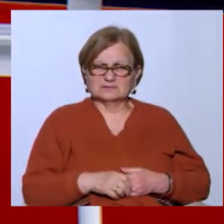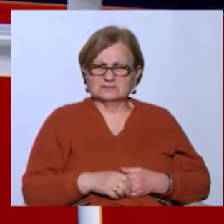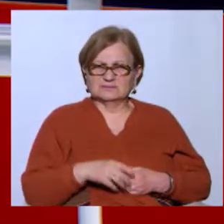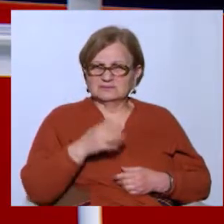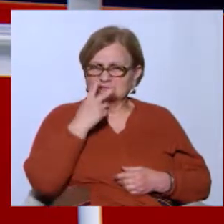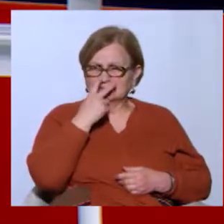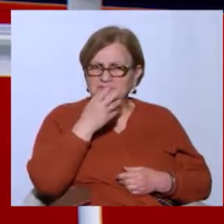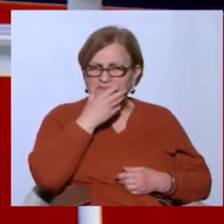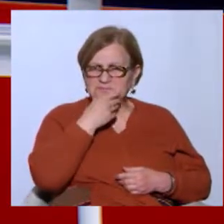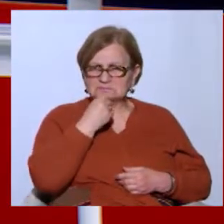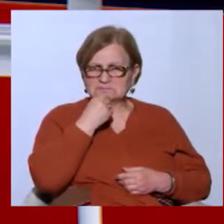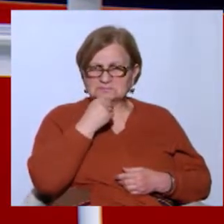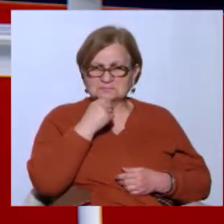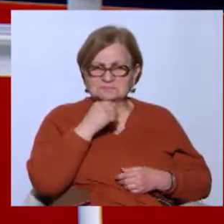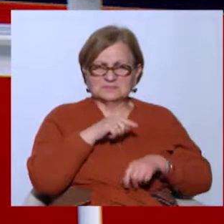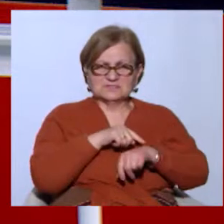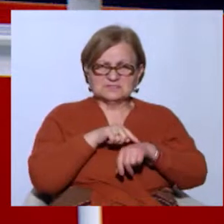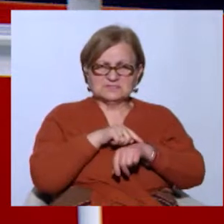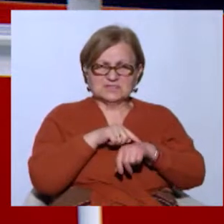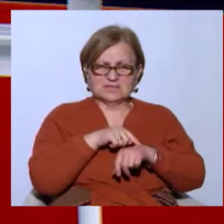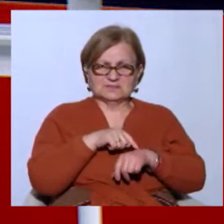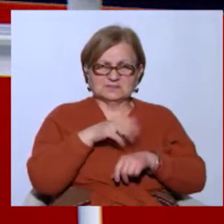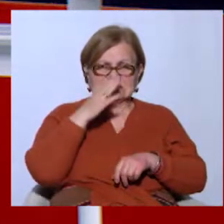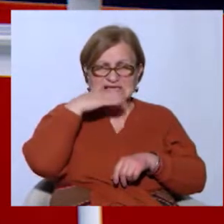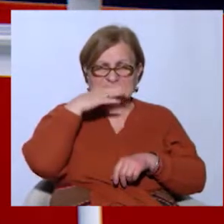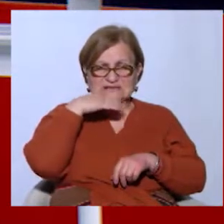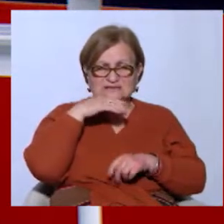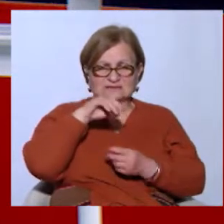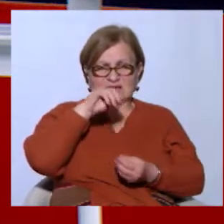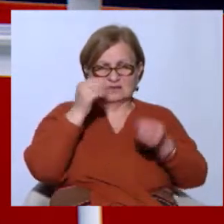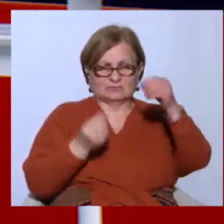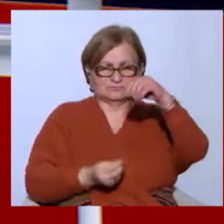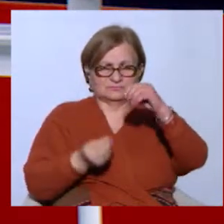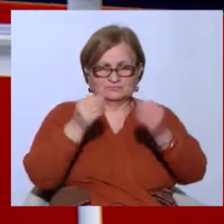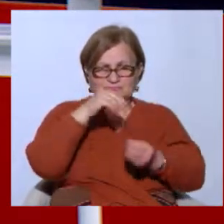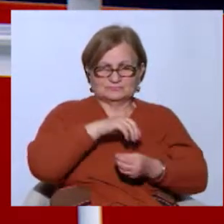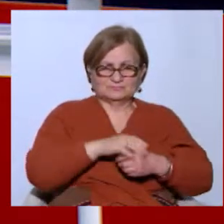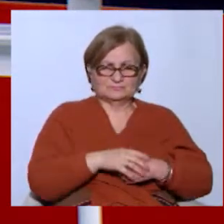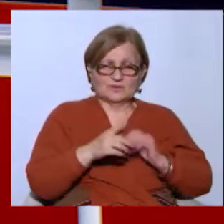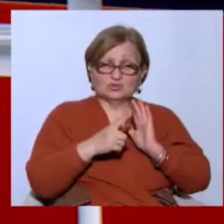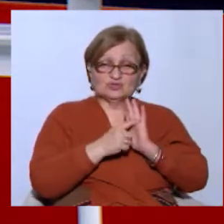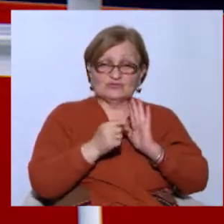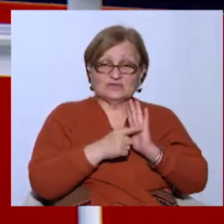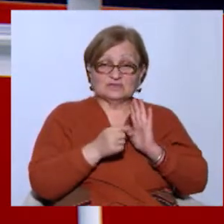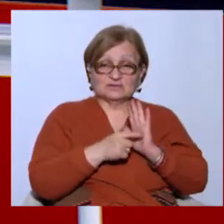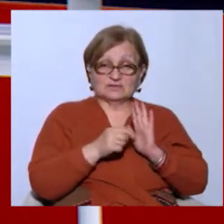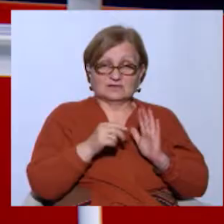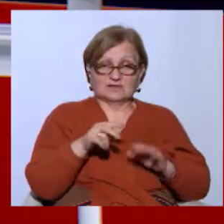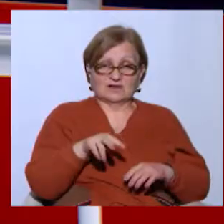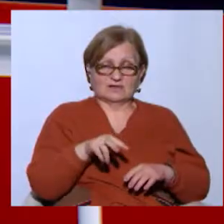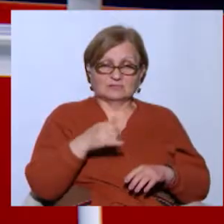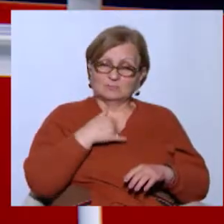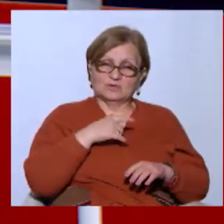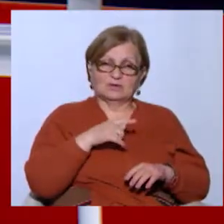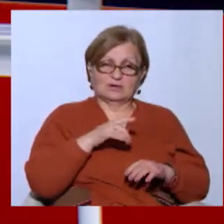რა საინტერესო საათია. წყლის საათი. ღირს 7 ლარი. მაქვს 10